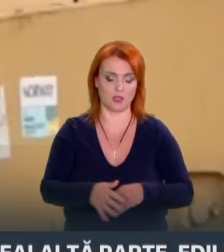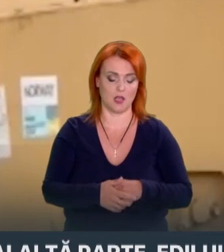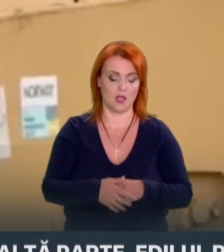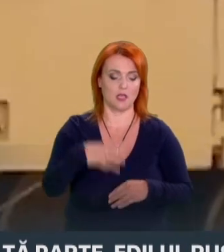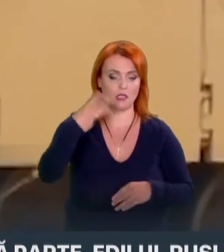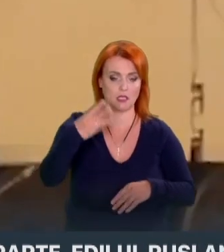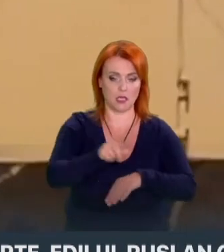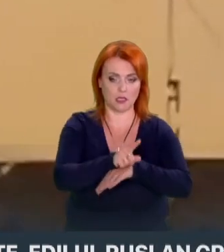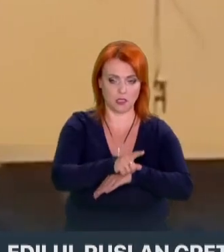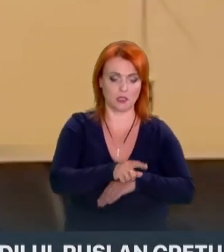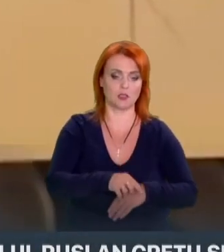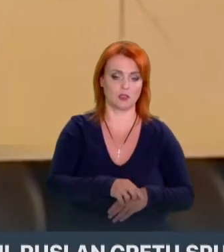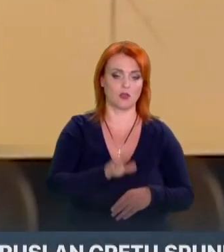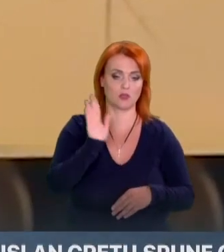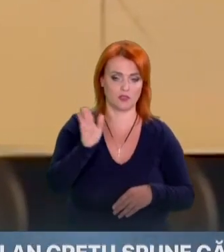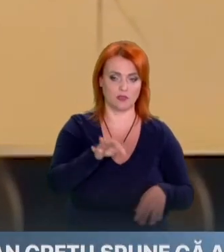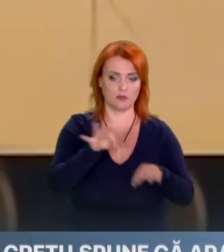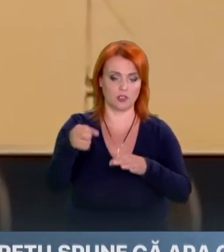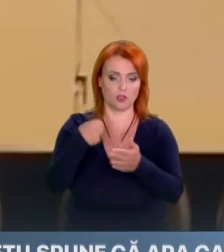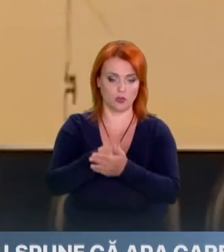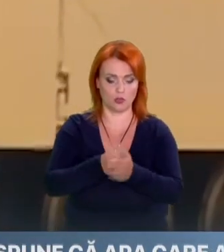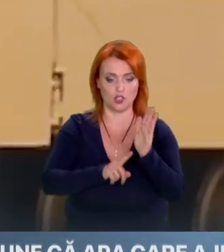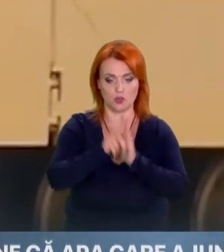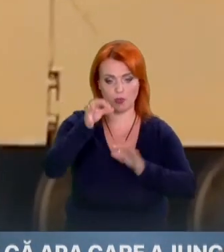să ajungă pe câmpul de luptă până la începutul